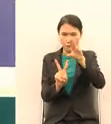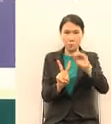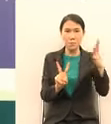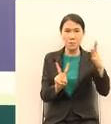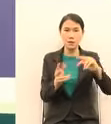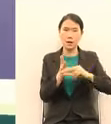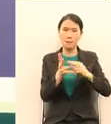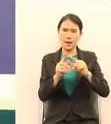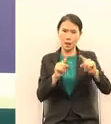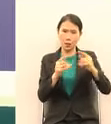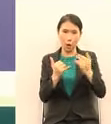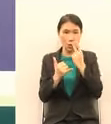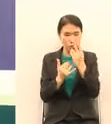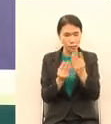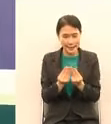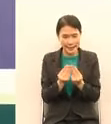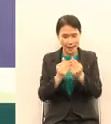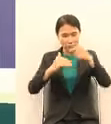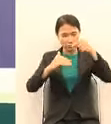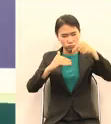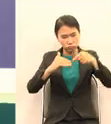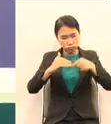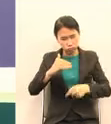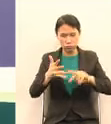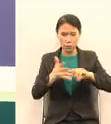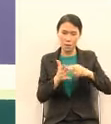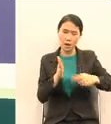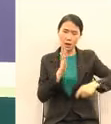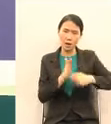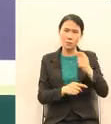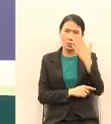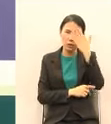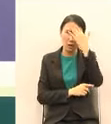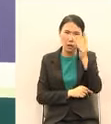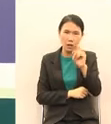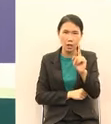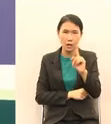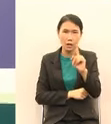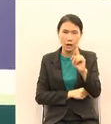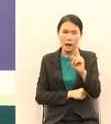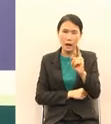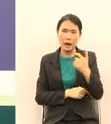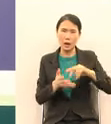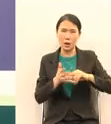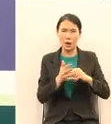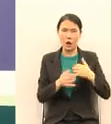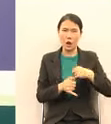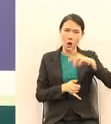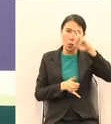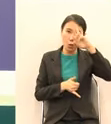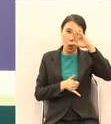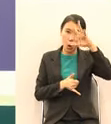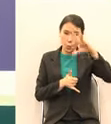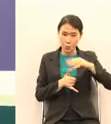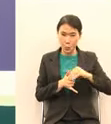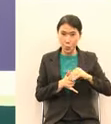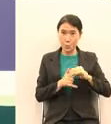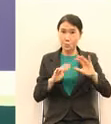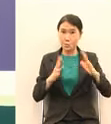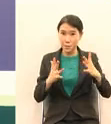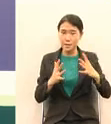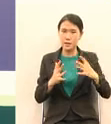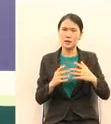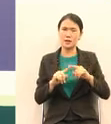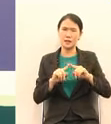กำลังดูในรายละเอียดอยู่ว่าทำไมผู้ป่วยที่ไม่มีโรคประจำตัว2รายนี้